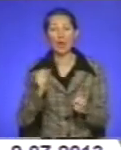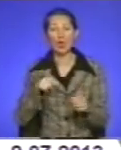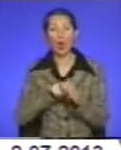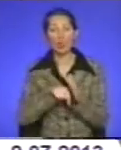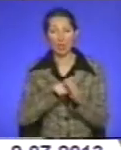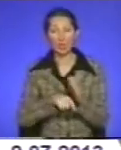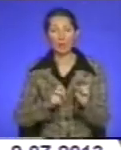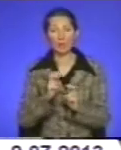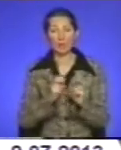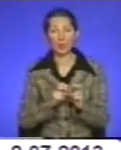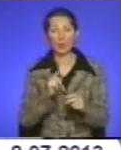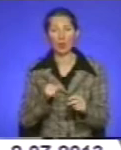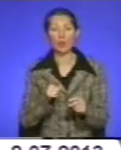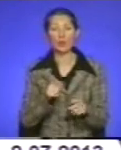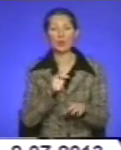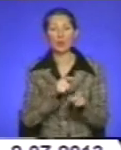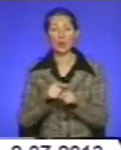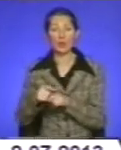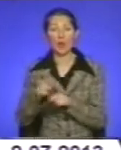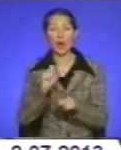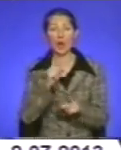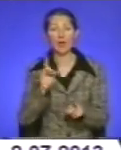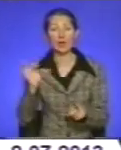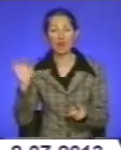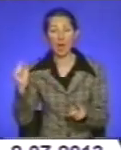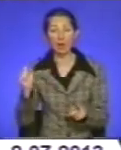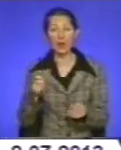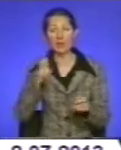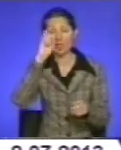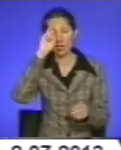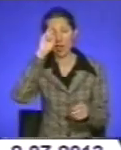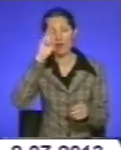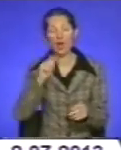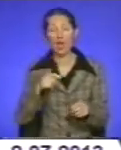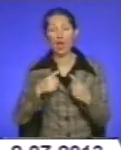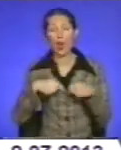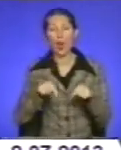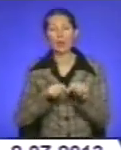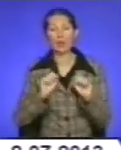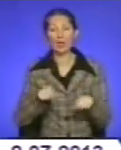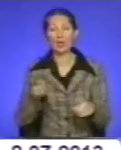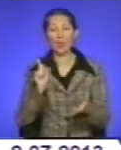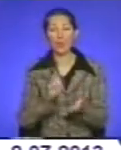Миколи Азарова, держава і місцеві органи влади повинні контролювати дотримання закону.